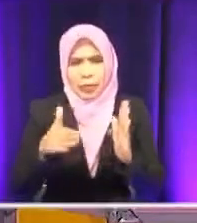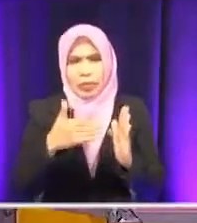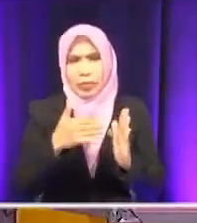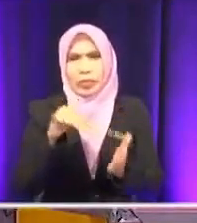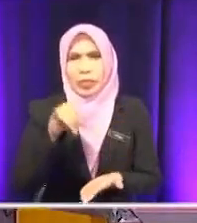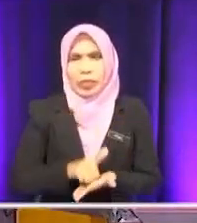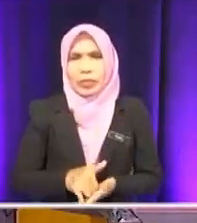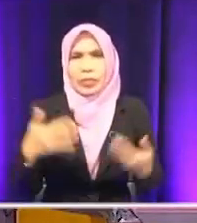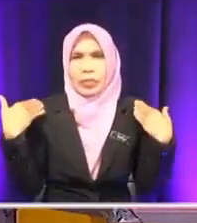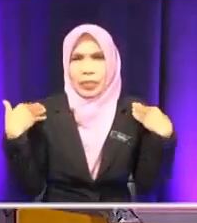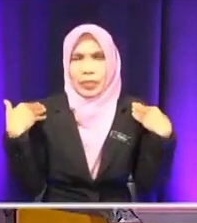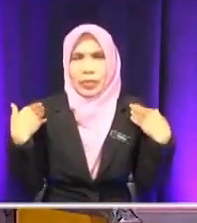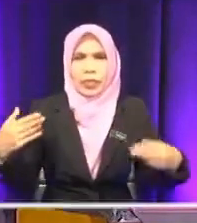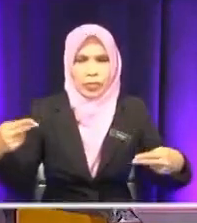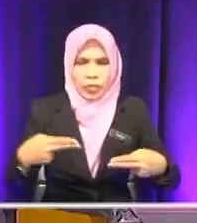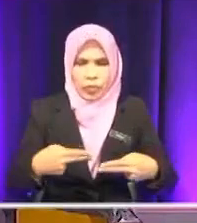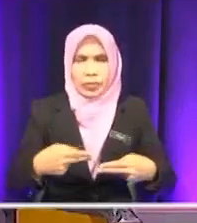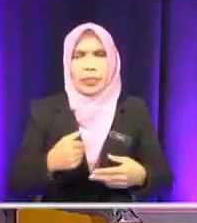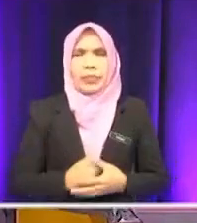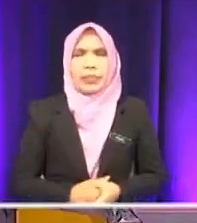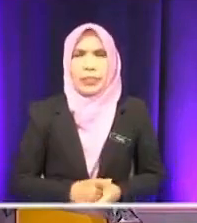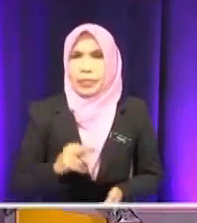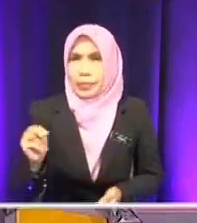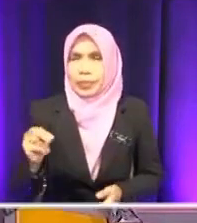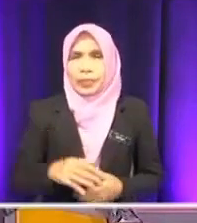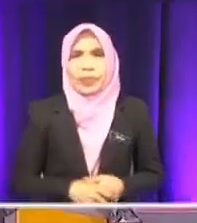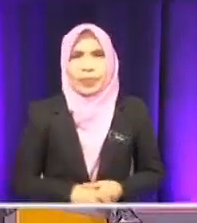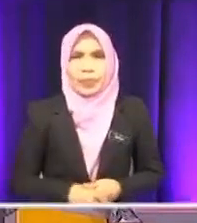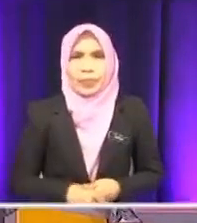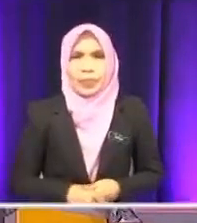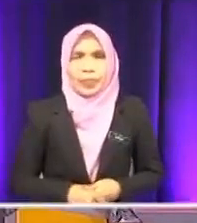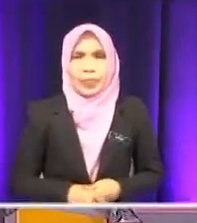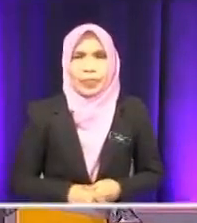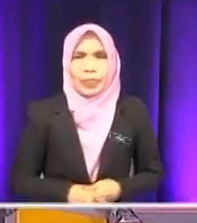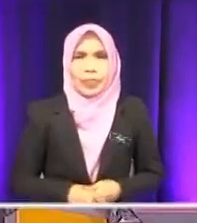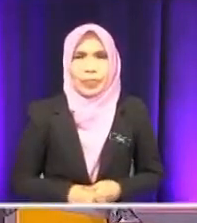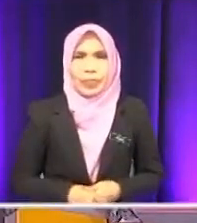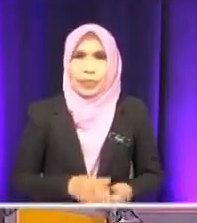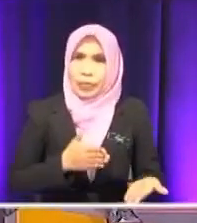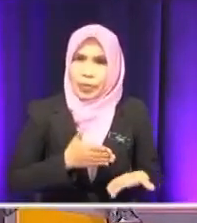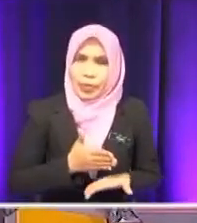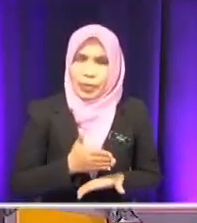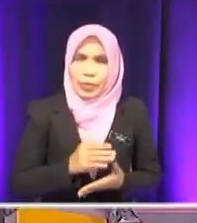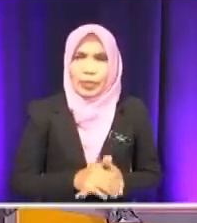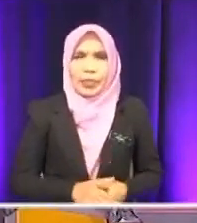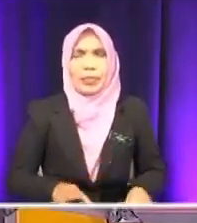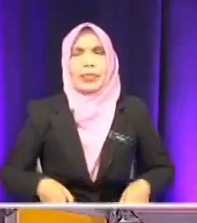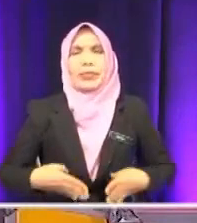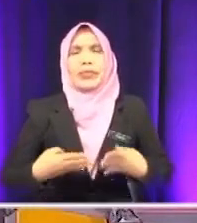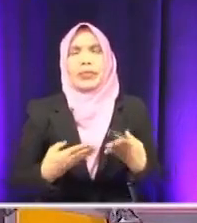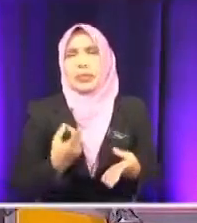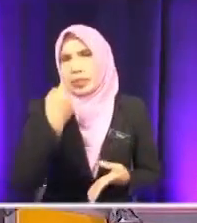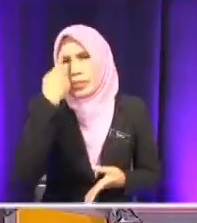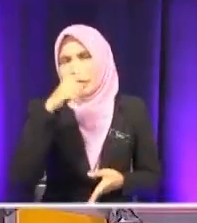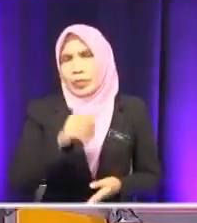hubungan yang ini murid yang ini selalu lupa sorusnya macam mana Jawab ini